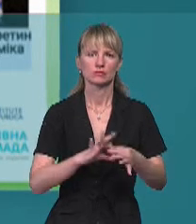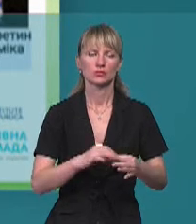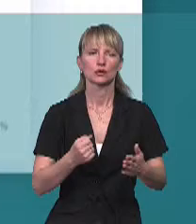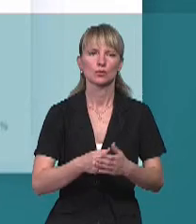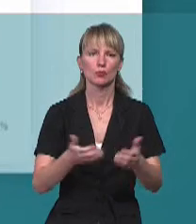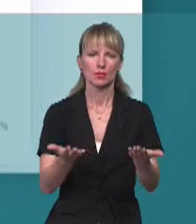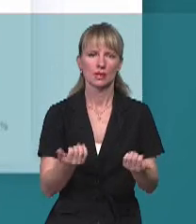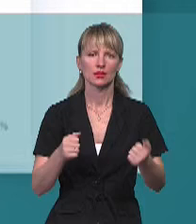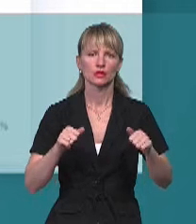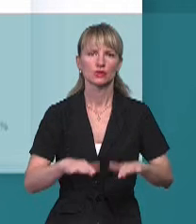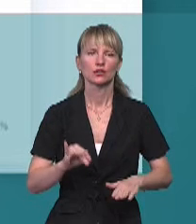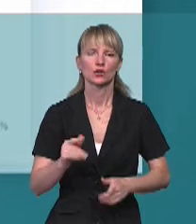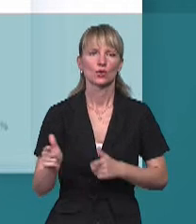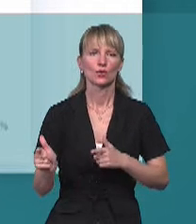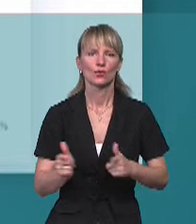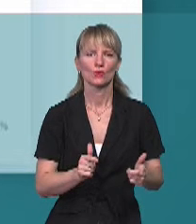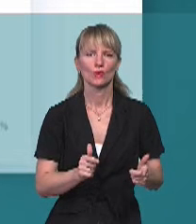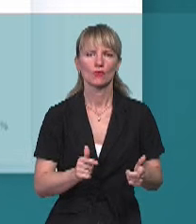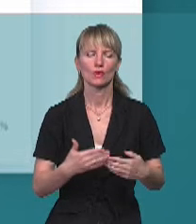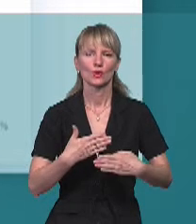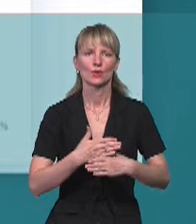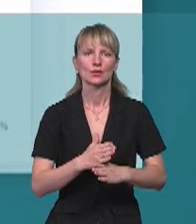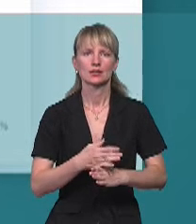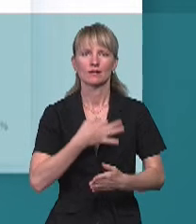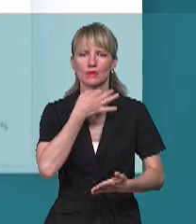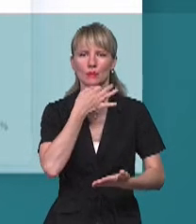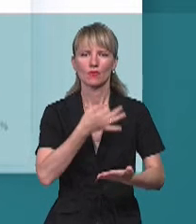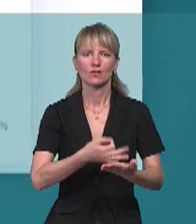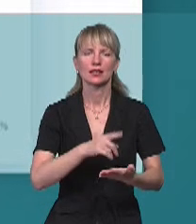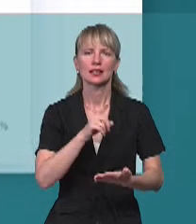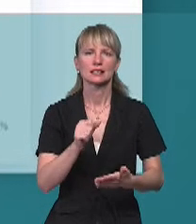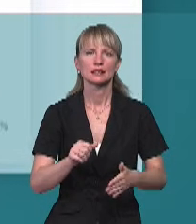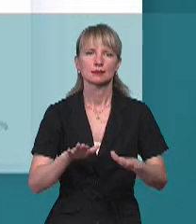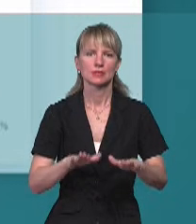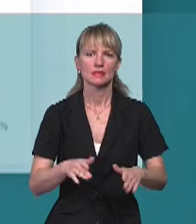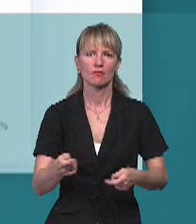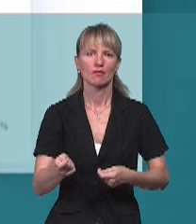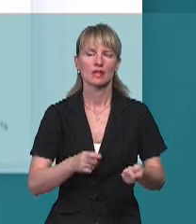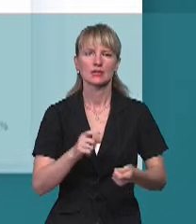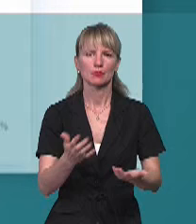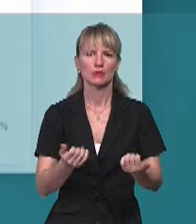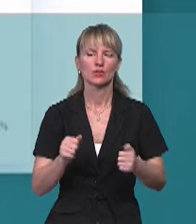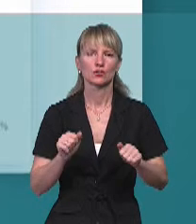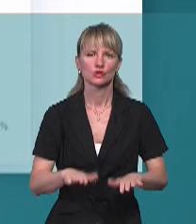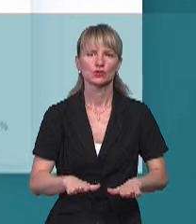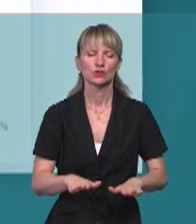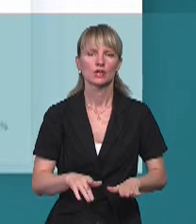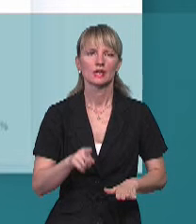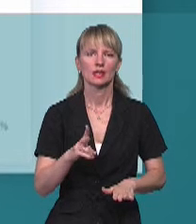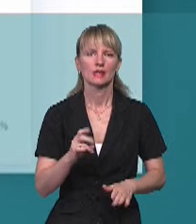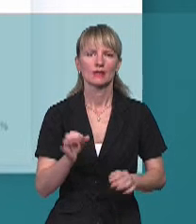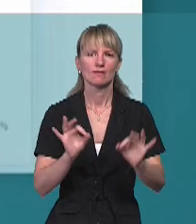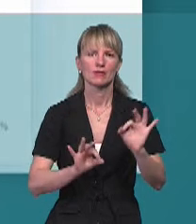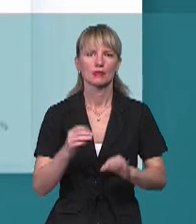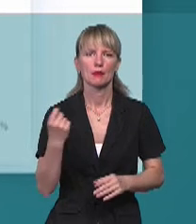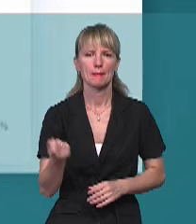прийняття рішень і готові розділити відповідальність з місцевою владою за прийняття рішень, їх на цей відсоток